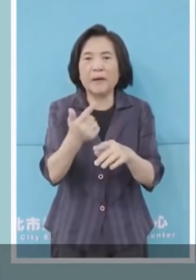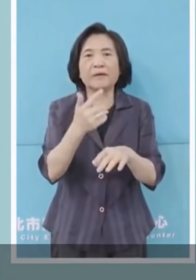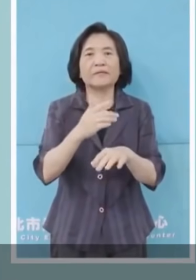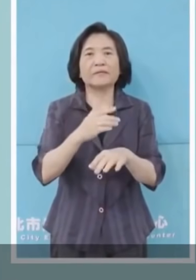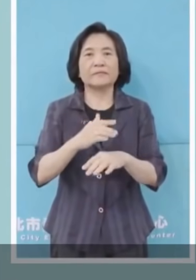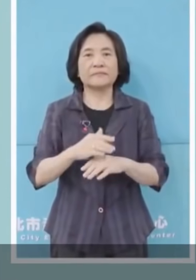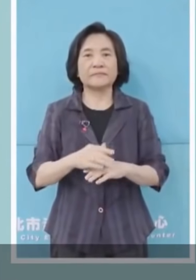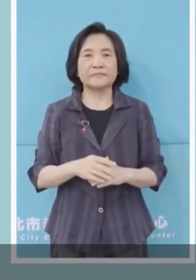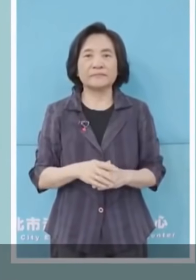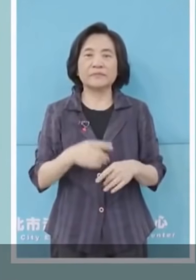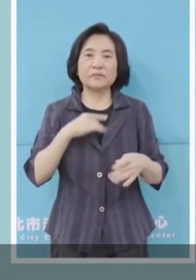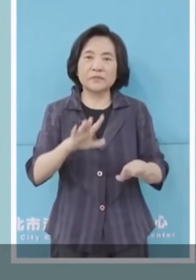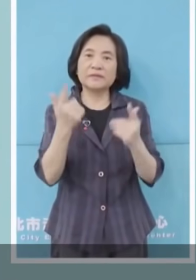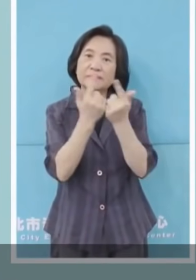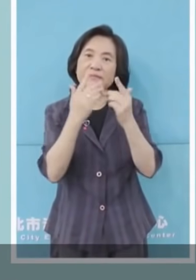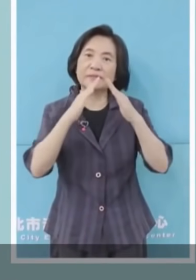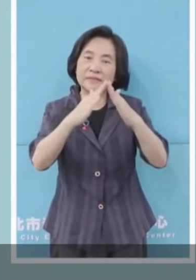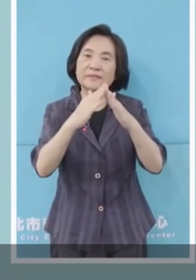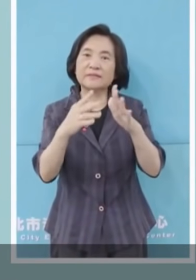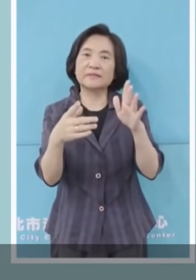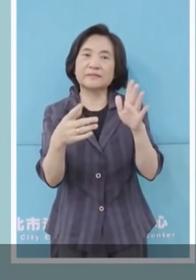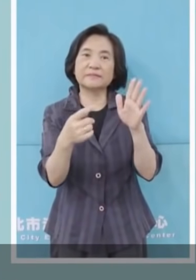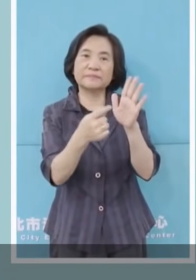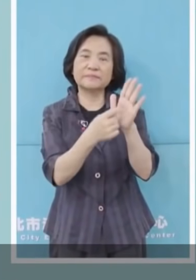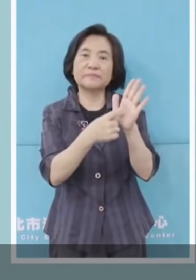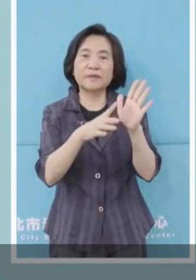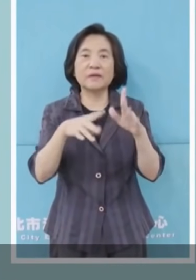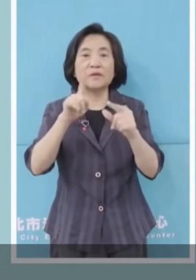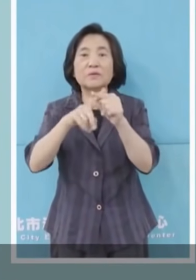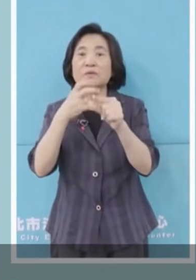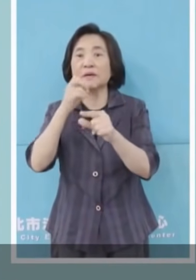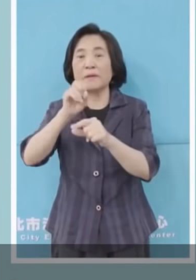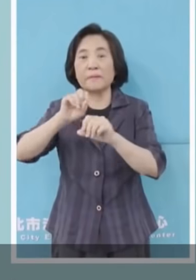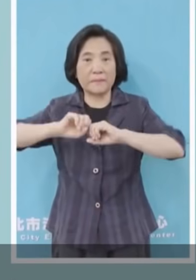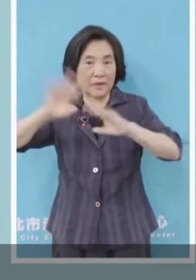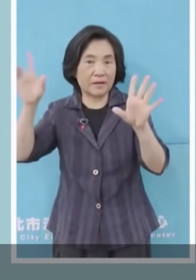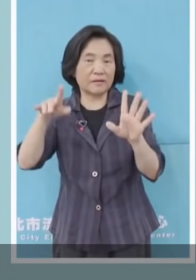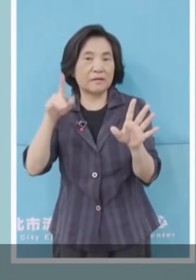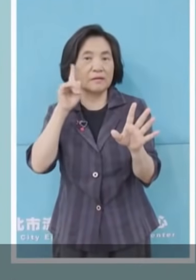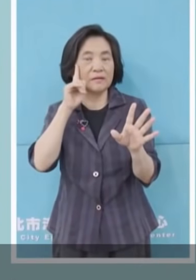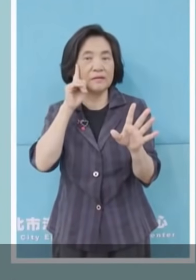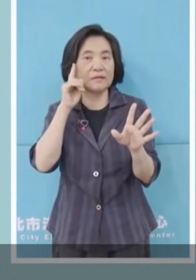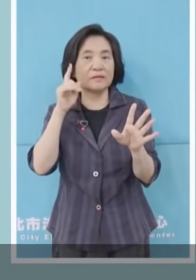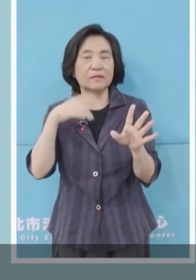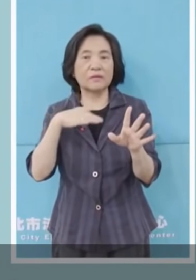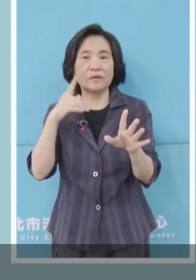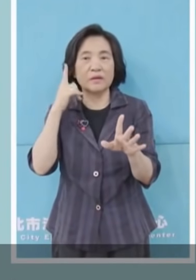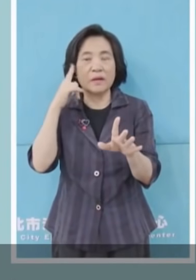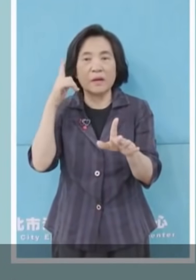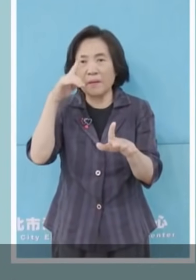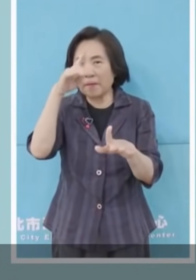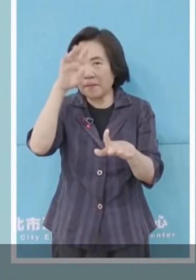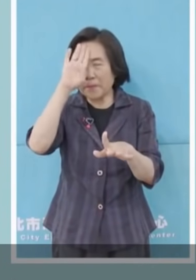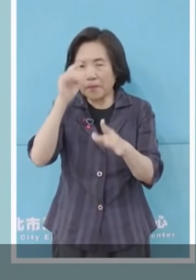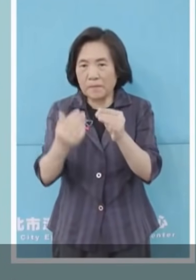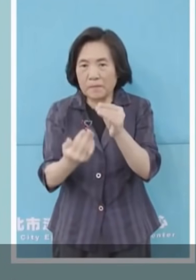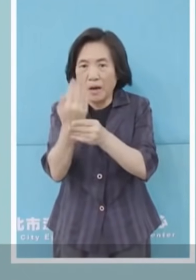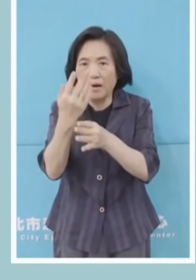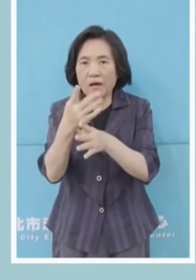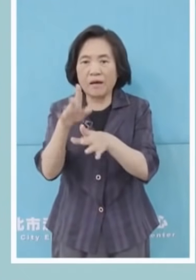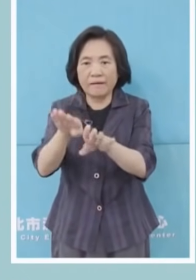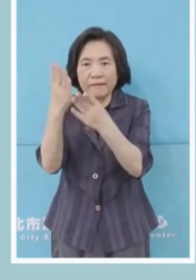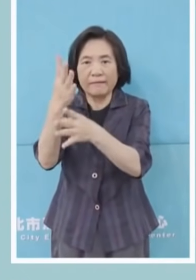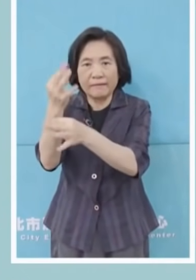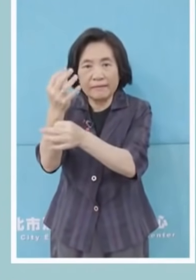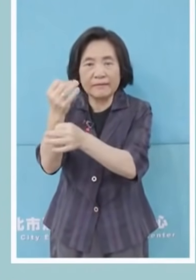这个就是我们把中央公布的确诊案例，你知道吗？然后用发病日当基准点哦，陆陆续